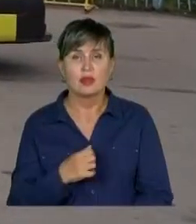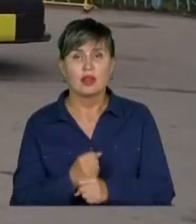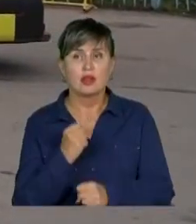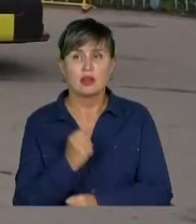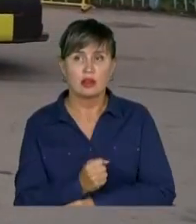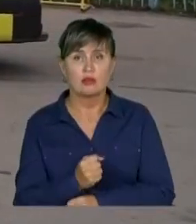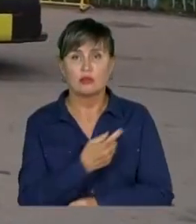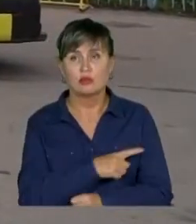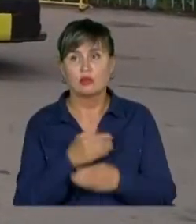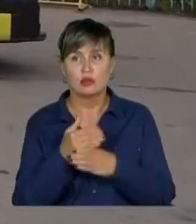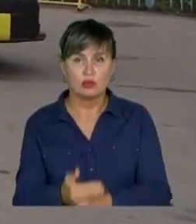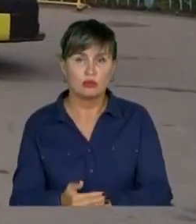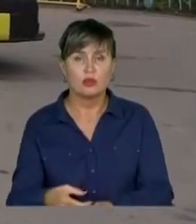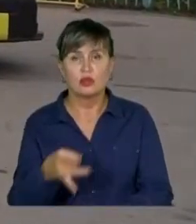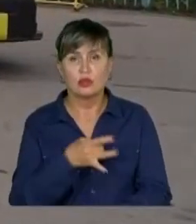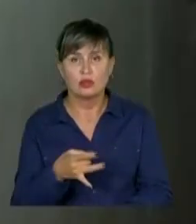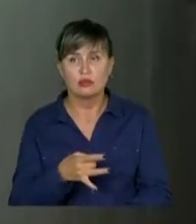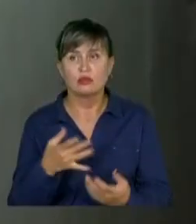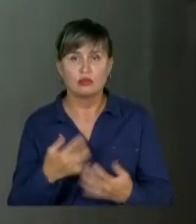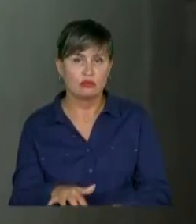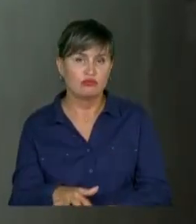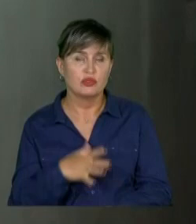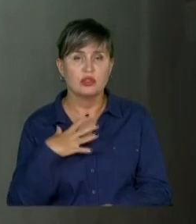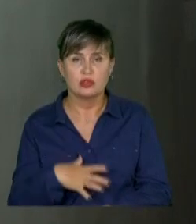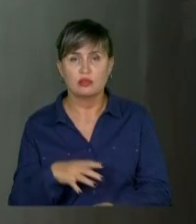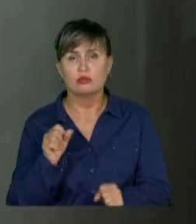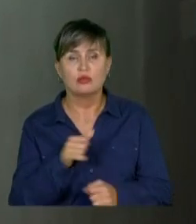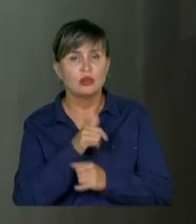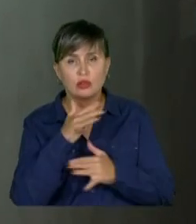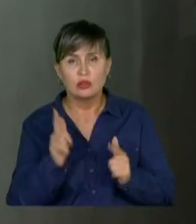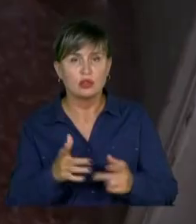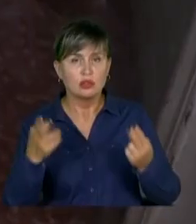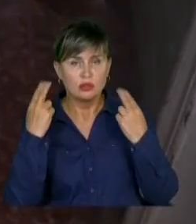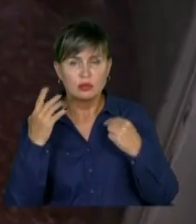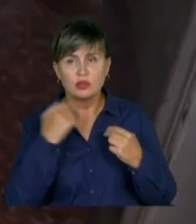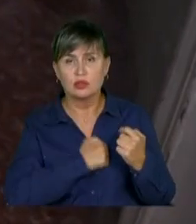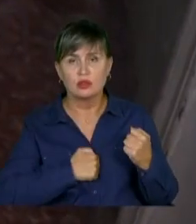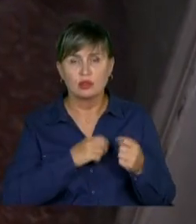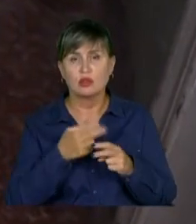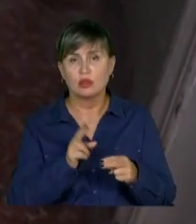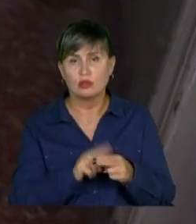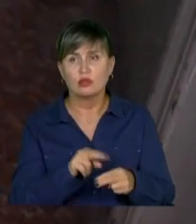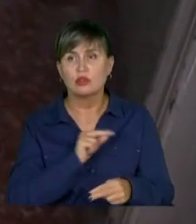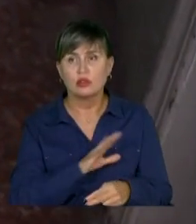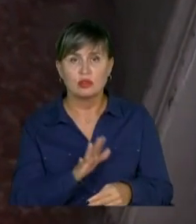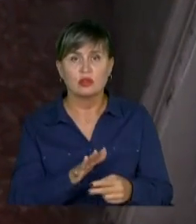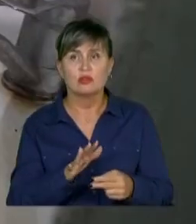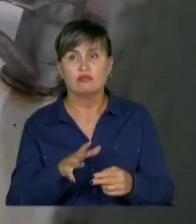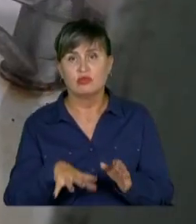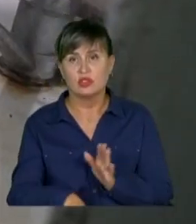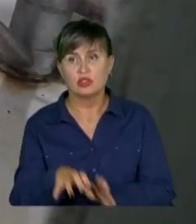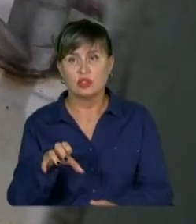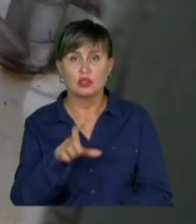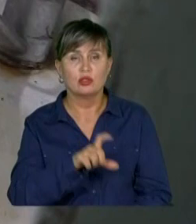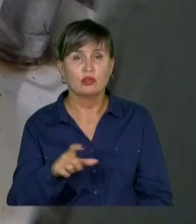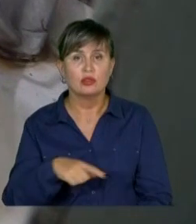станции скорой помощи Буландинского района на исходе. Они уже не могут мириться с постоянным зловонием, которое исходит от неработающего септика.